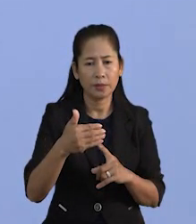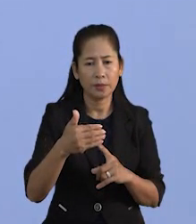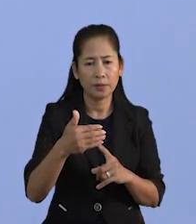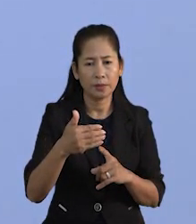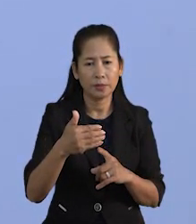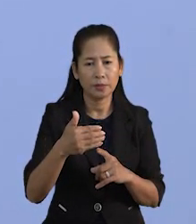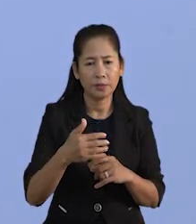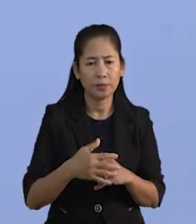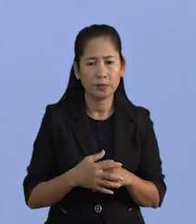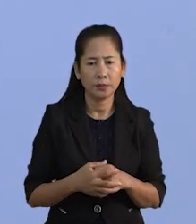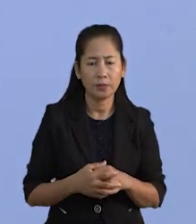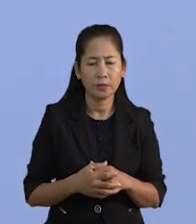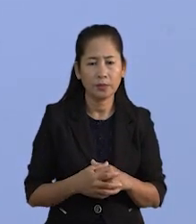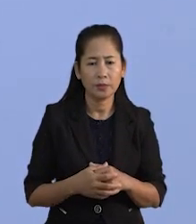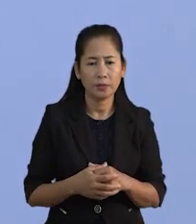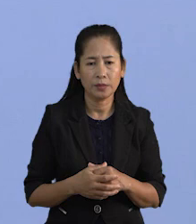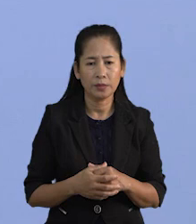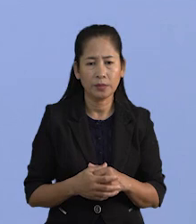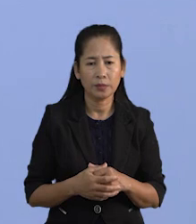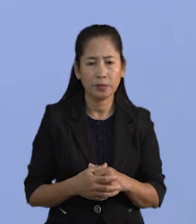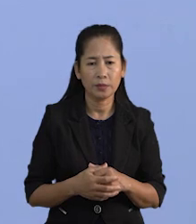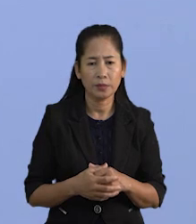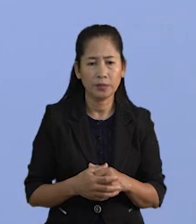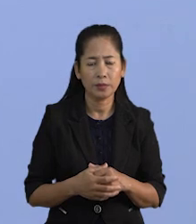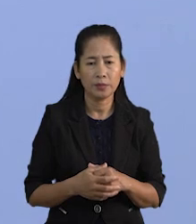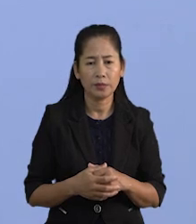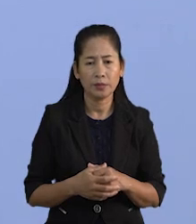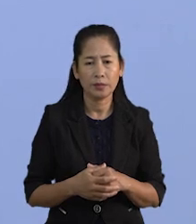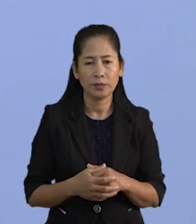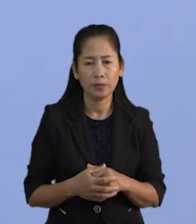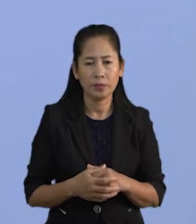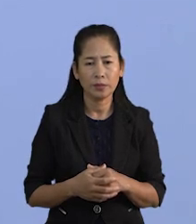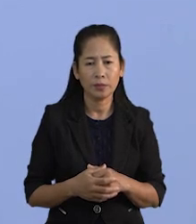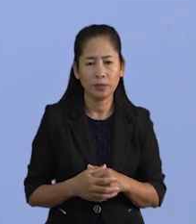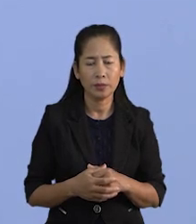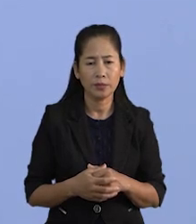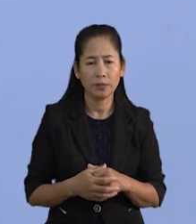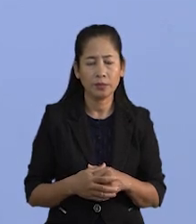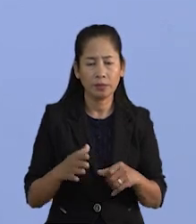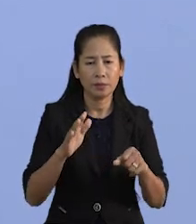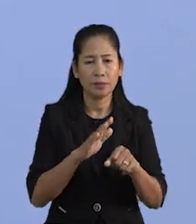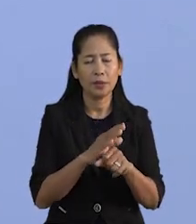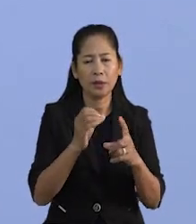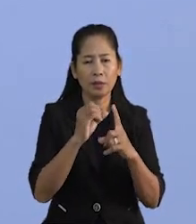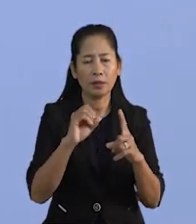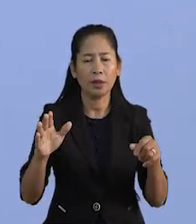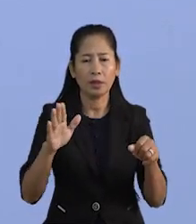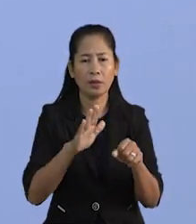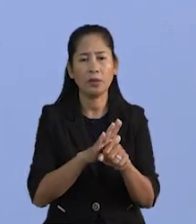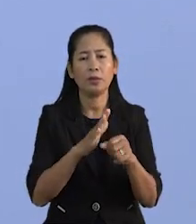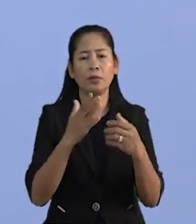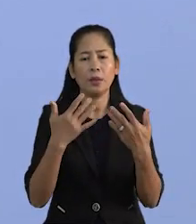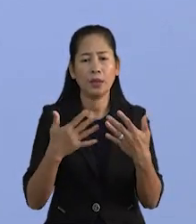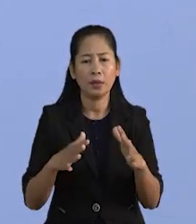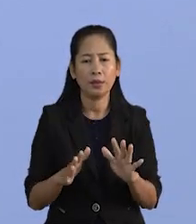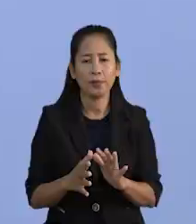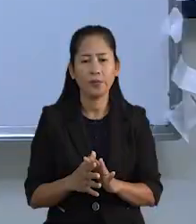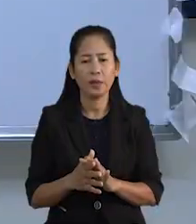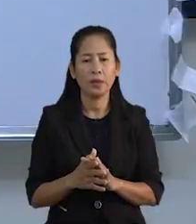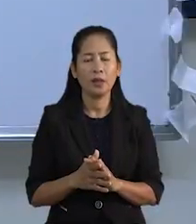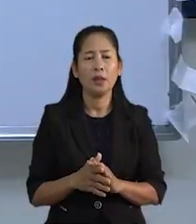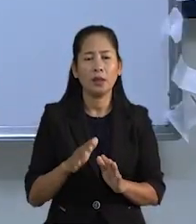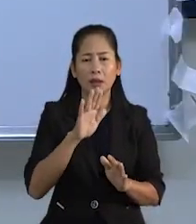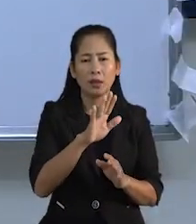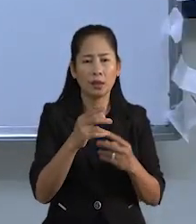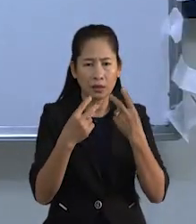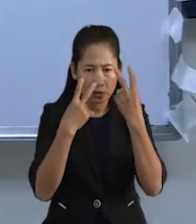5 9ណាកូនណាបាទអញ្ចឹងយើងបានបំពេញរបស់នេះគ្រប់គ្រាន់អស់ហើយបាទអញ្ចឹ